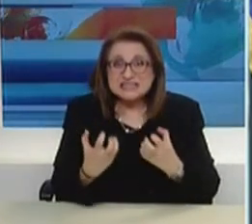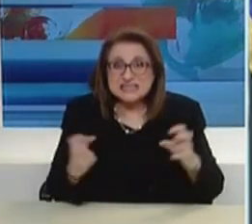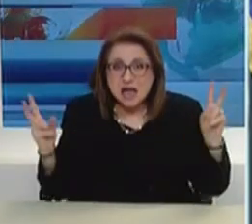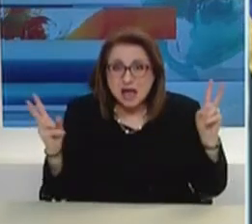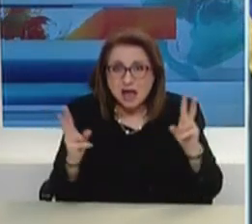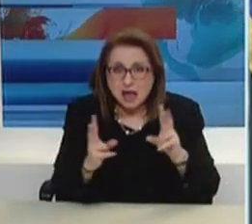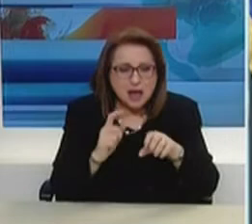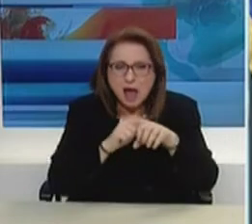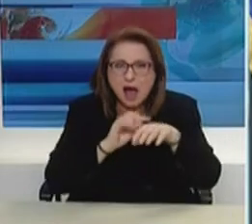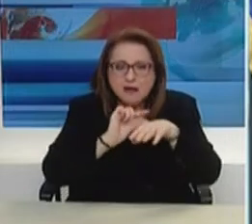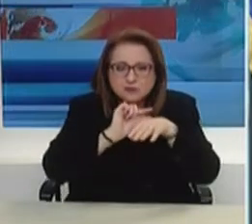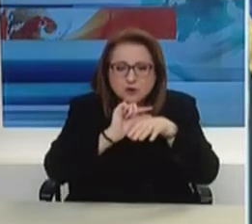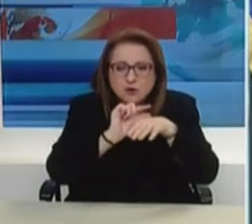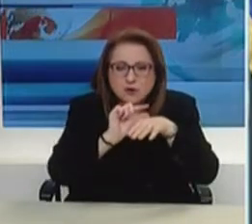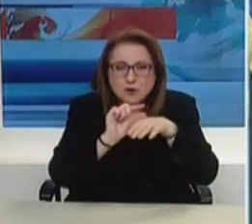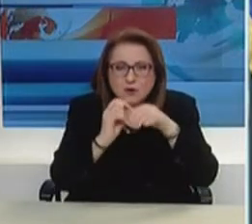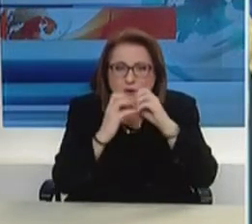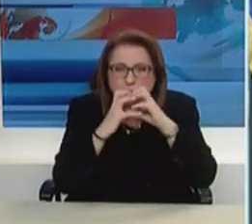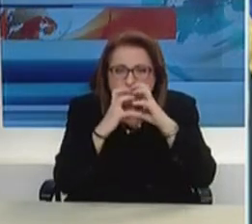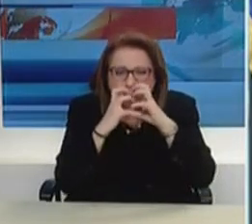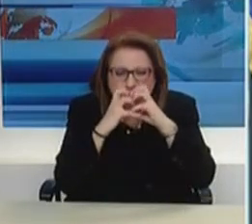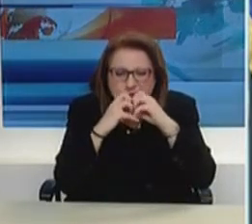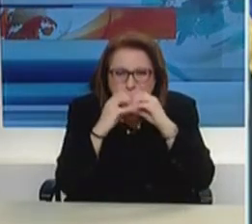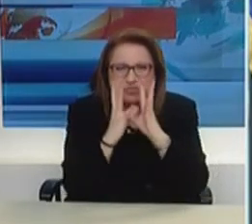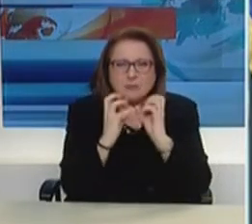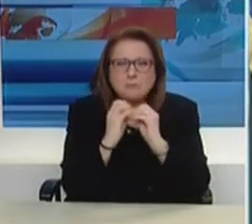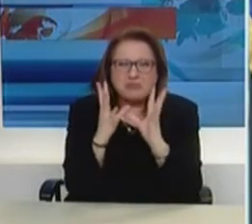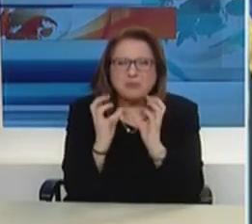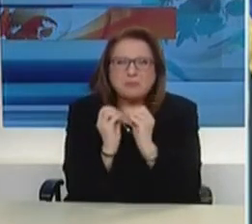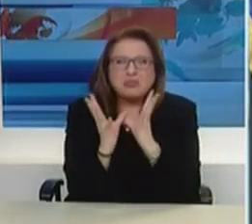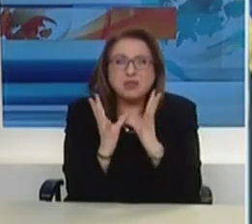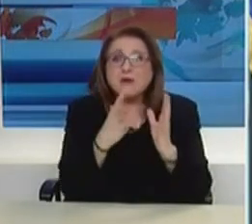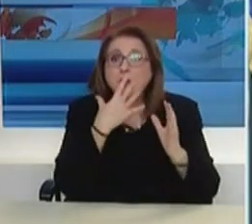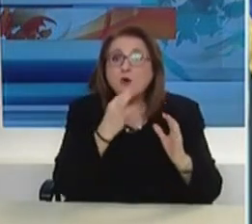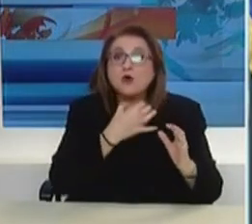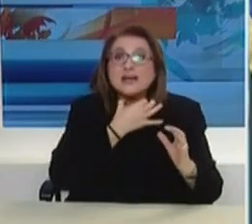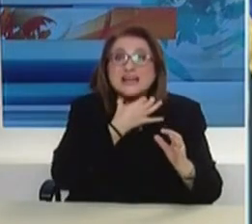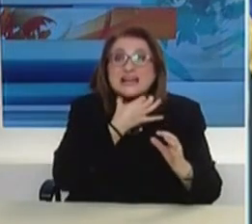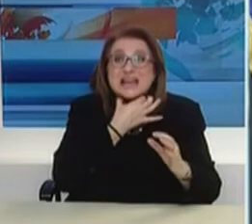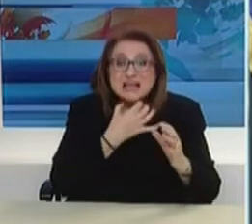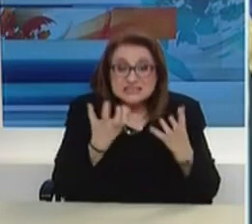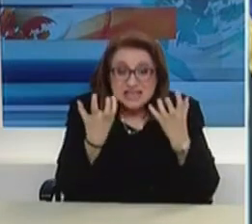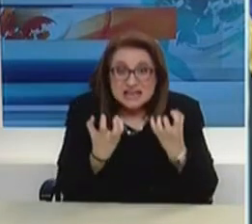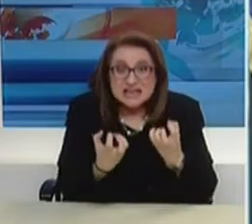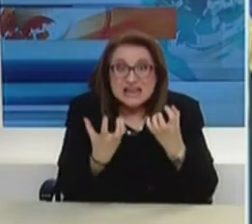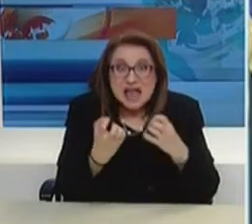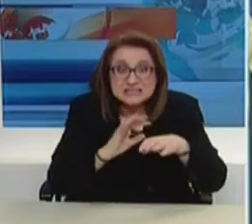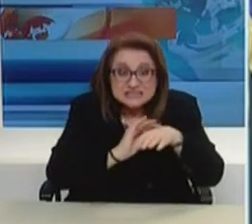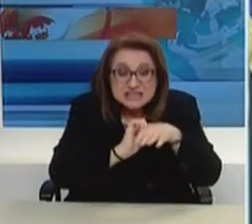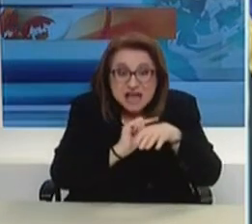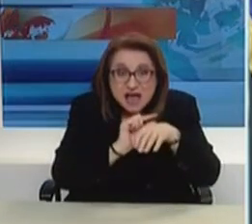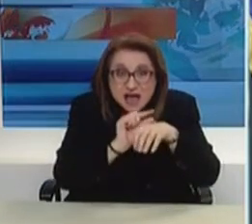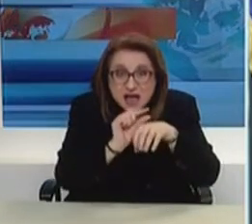ιό, σπάει. Απ' την άλλη μεριά, η πρόσληψη νερού και η σχετική υγρασία βοηθάει στο να πέφτουν τα σωματίδια που κουβαλούν τον